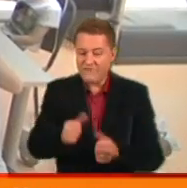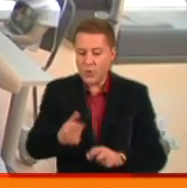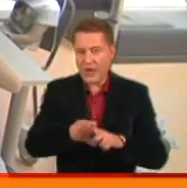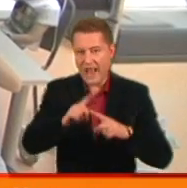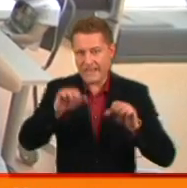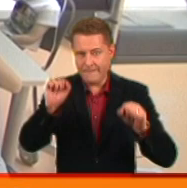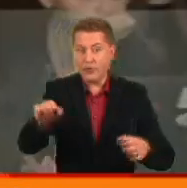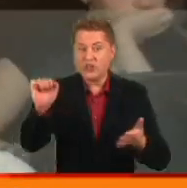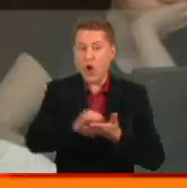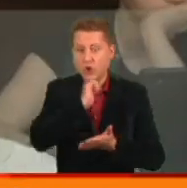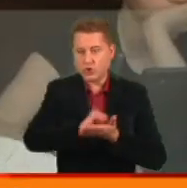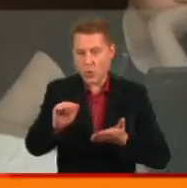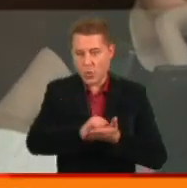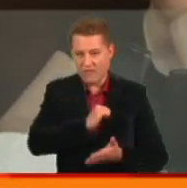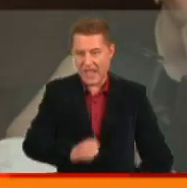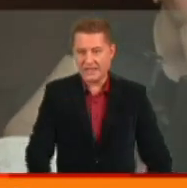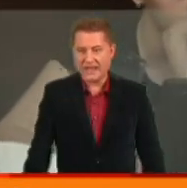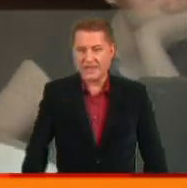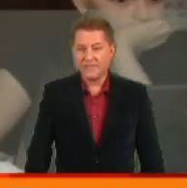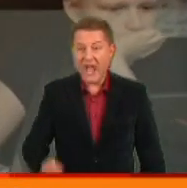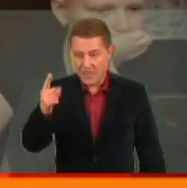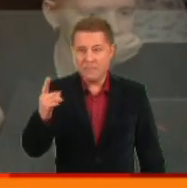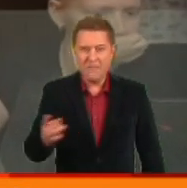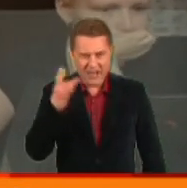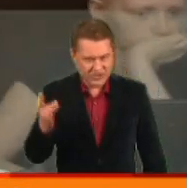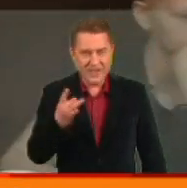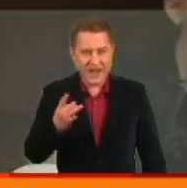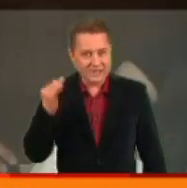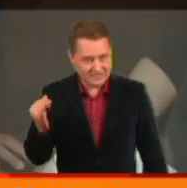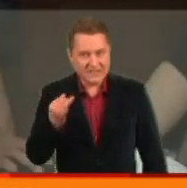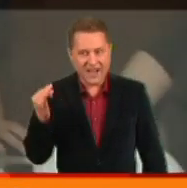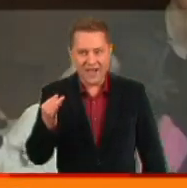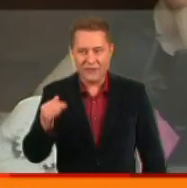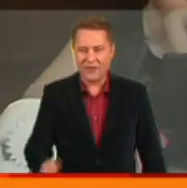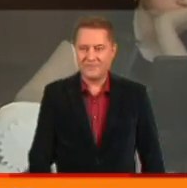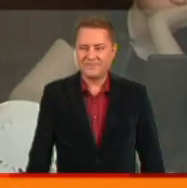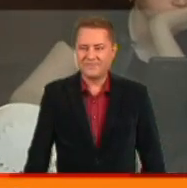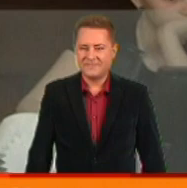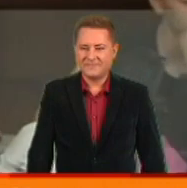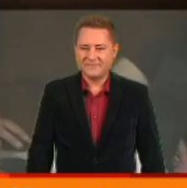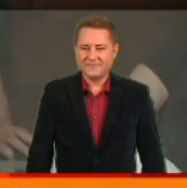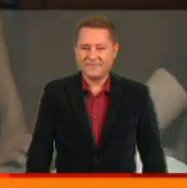можна буде роздрукувати. Ти колись таке робила чи перший раз? Перший раз. А взагалі колись чула про